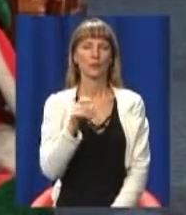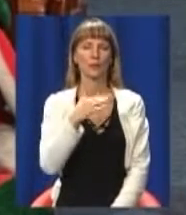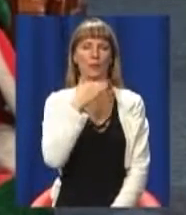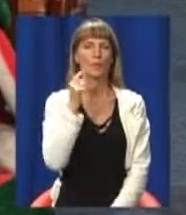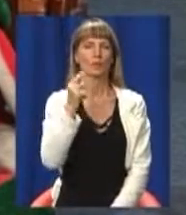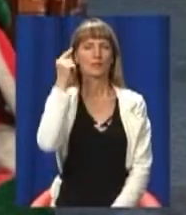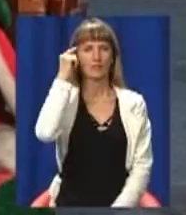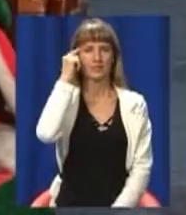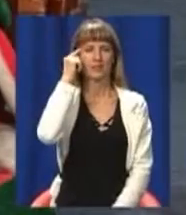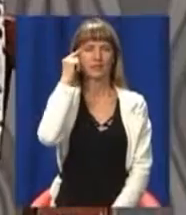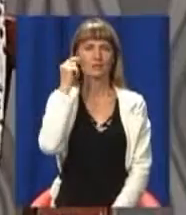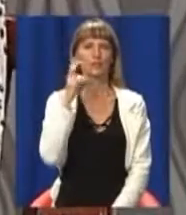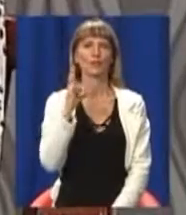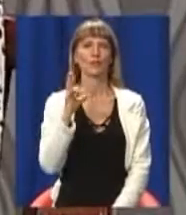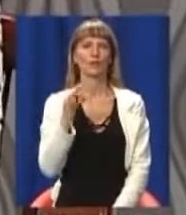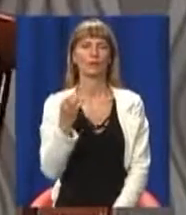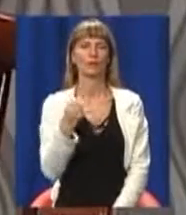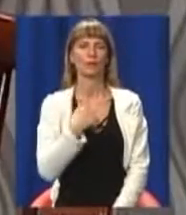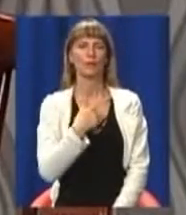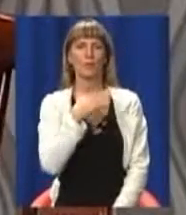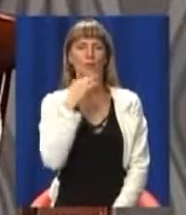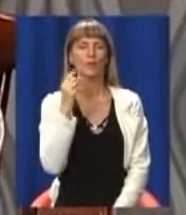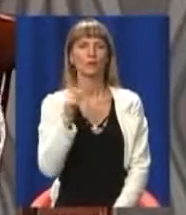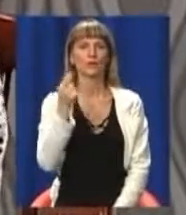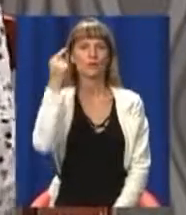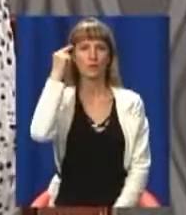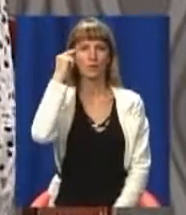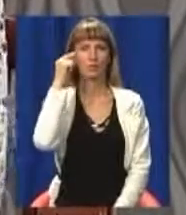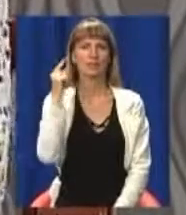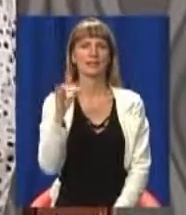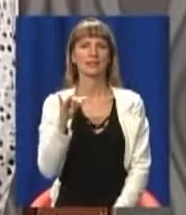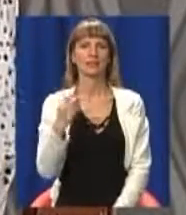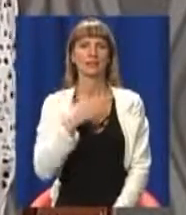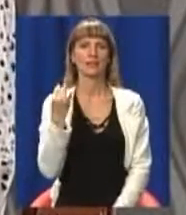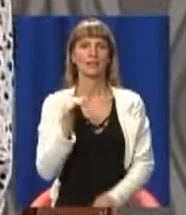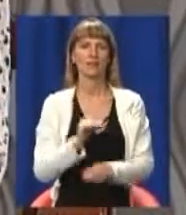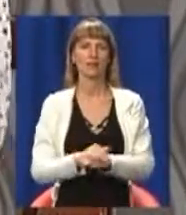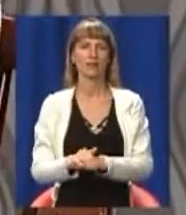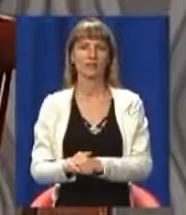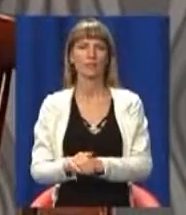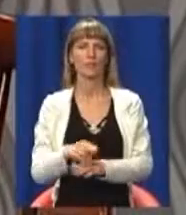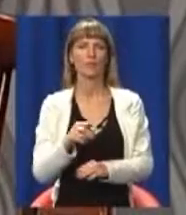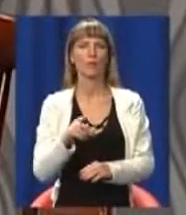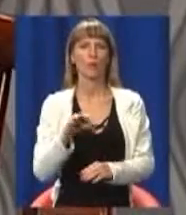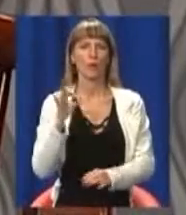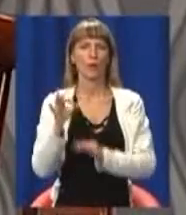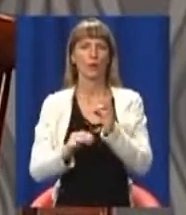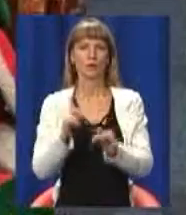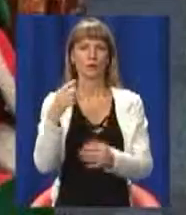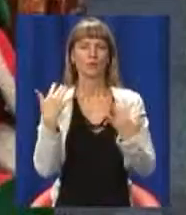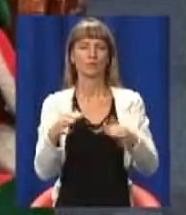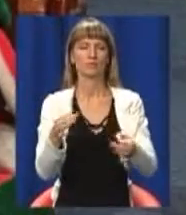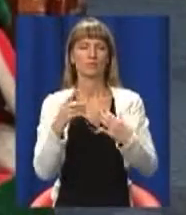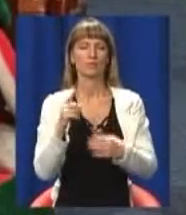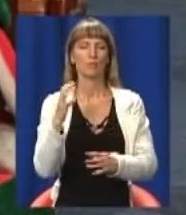чого знаєш, але ще ми багато чого дізнаємося з наших цікавих фактів. Ну, про космос ти нам вже розповів, що